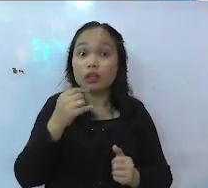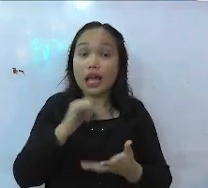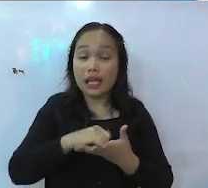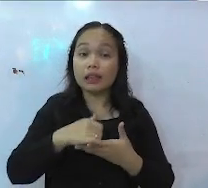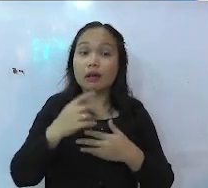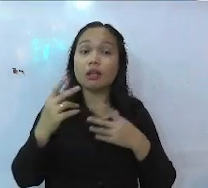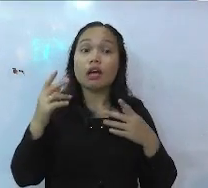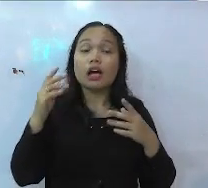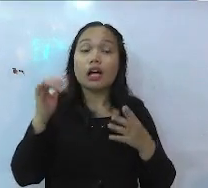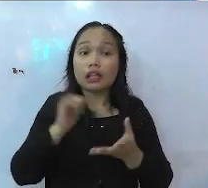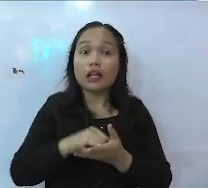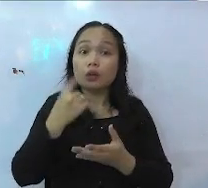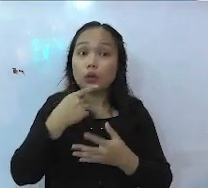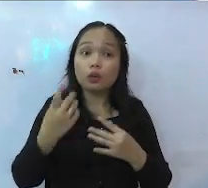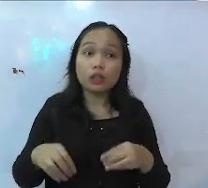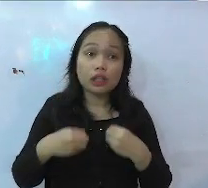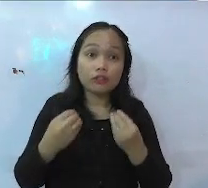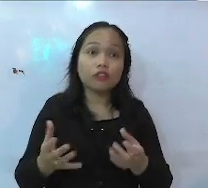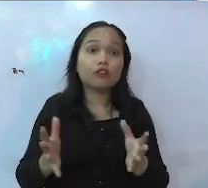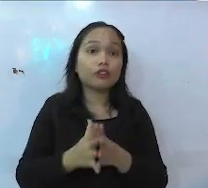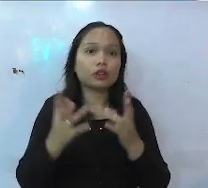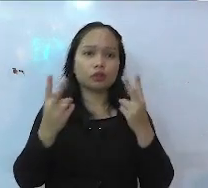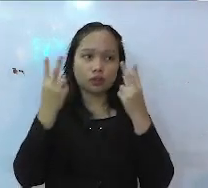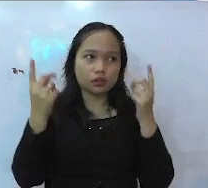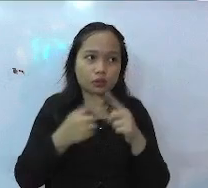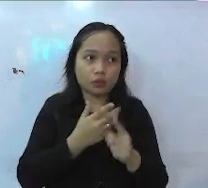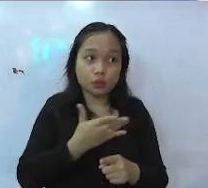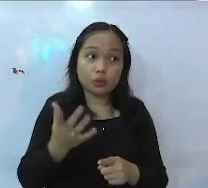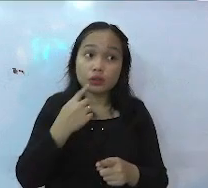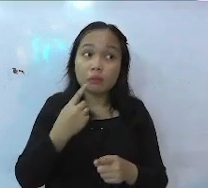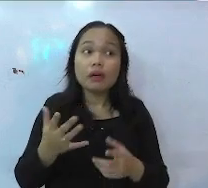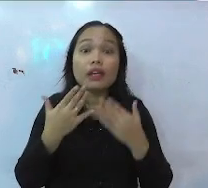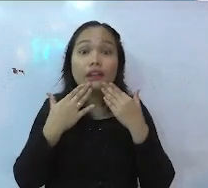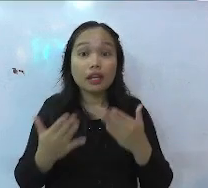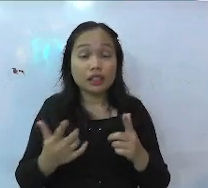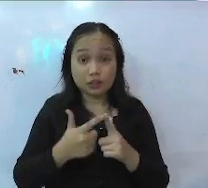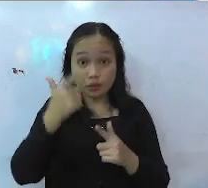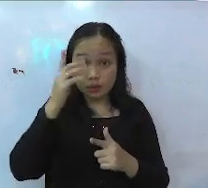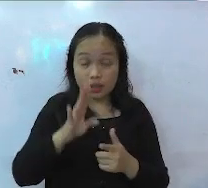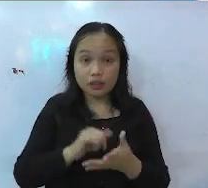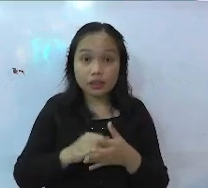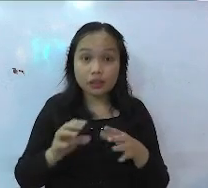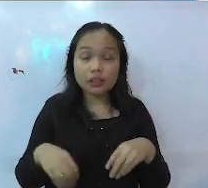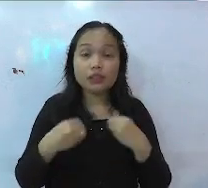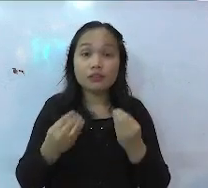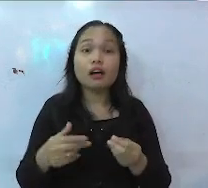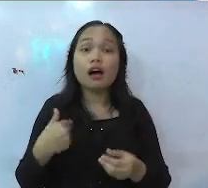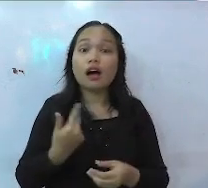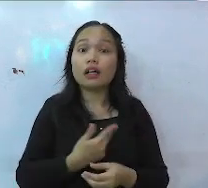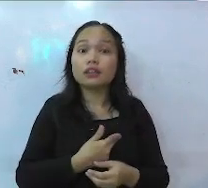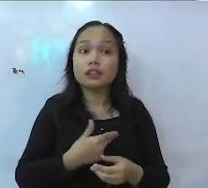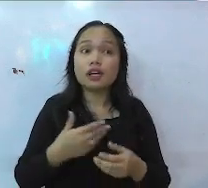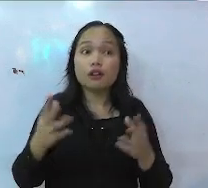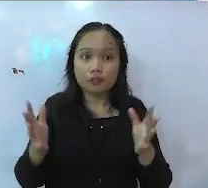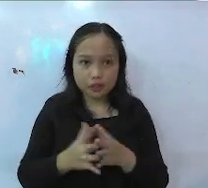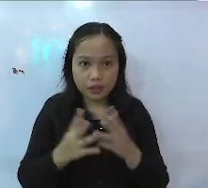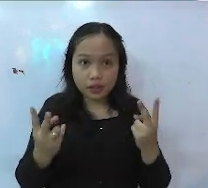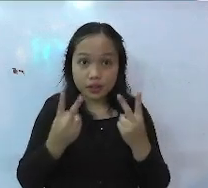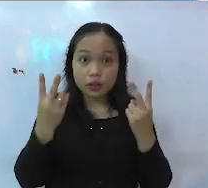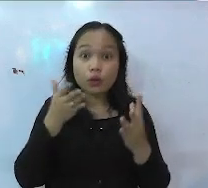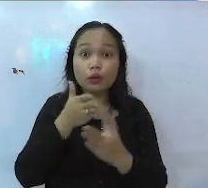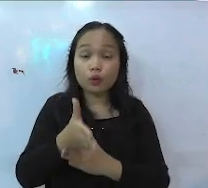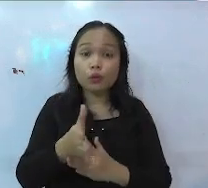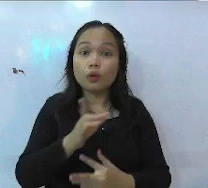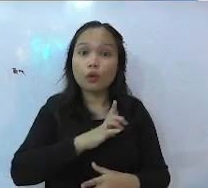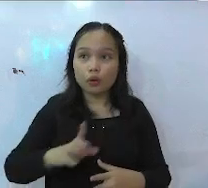ng Victory sayo kaya yan lang tandaan mo sabi diyan but thanks be to God which give it us the through